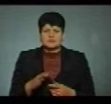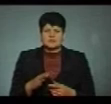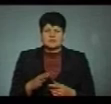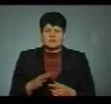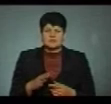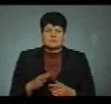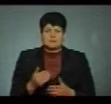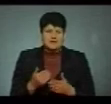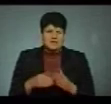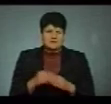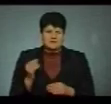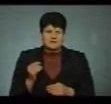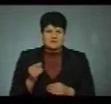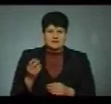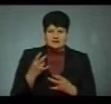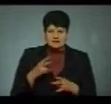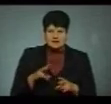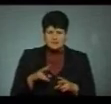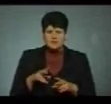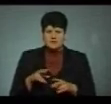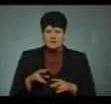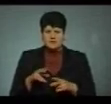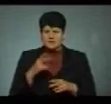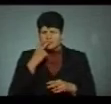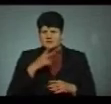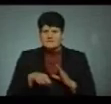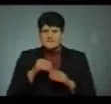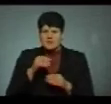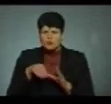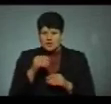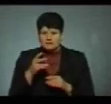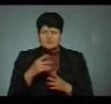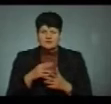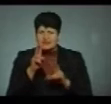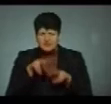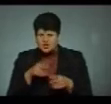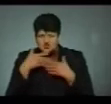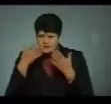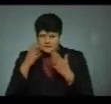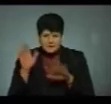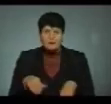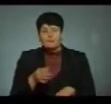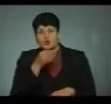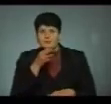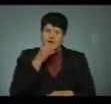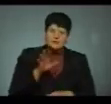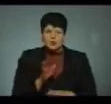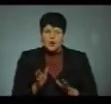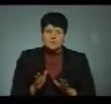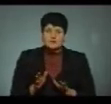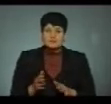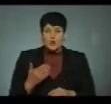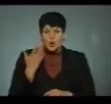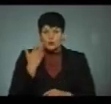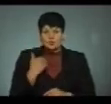якусь передвиборчу, бо її треба раціонально аналізувати, а просто схиляємося, подобається, не подобається, коли в